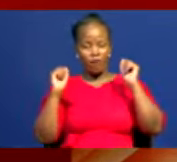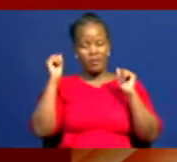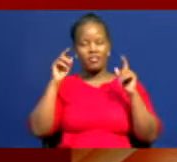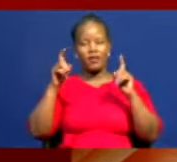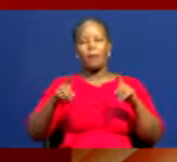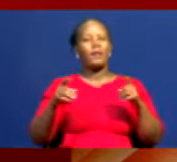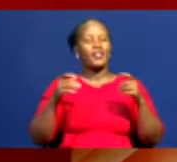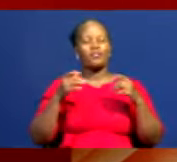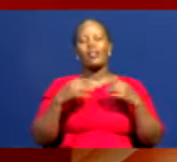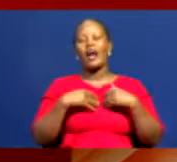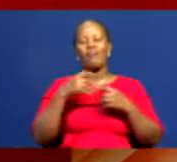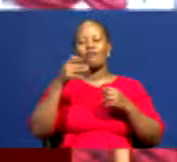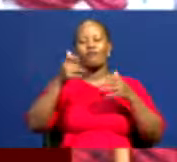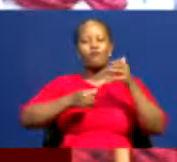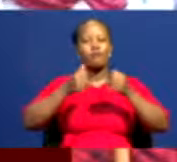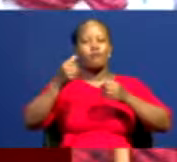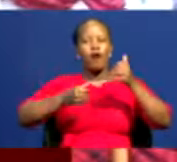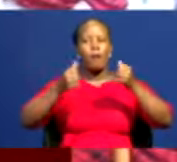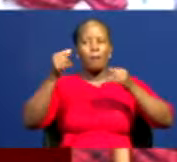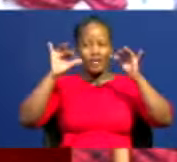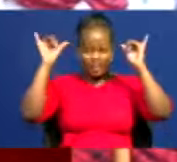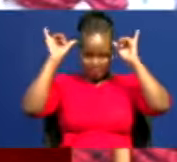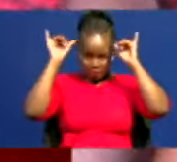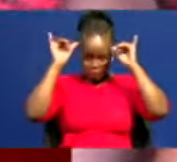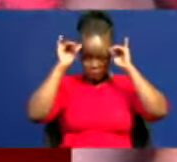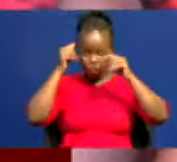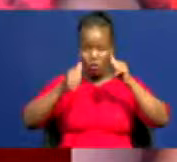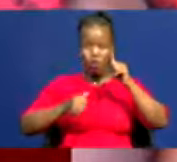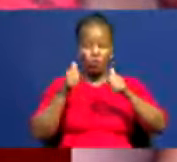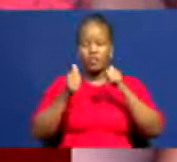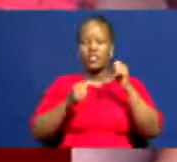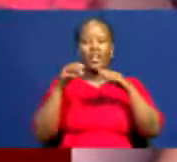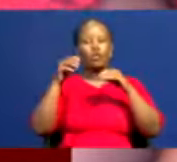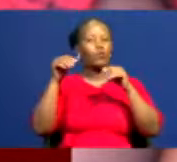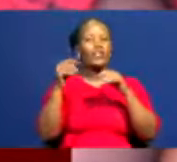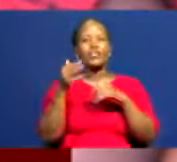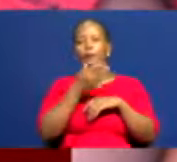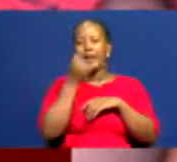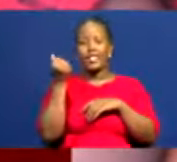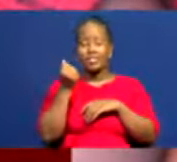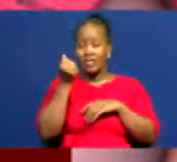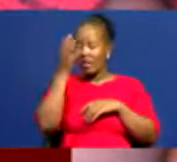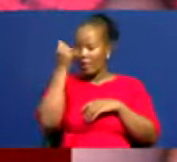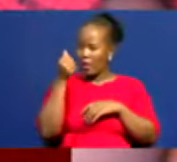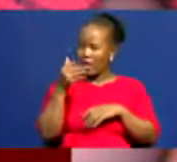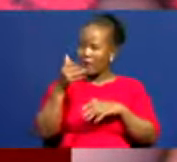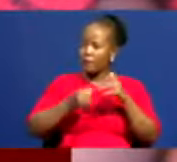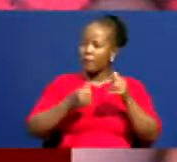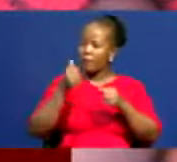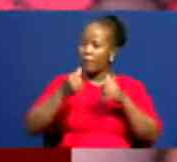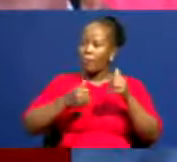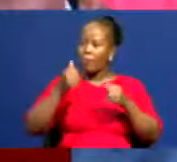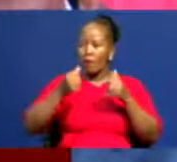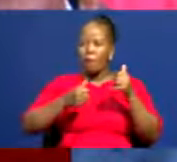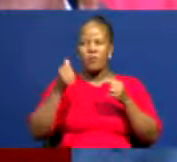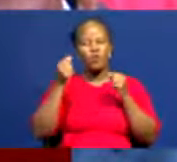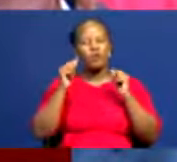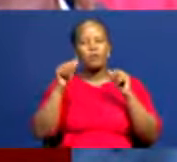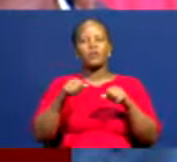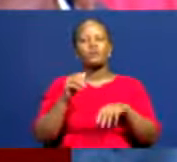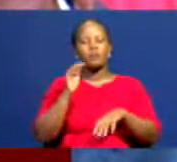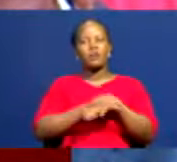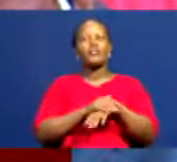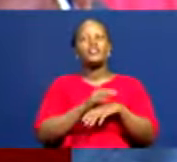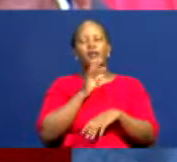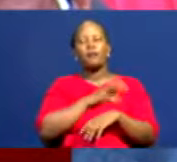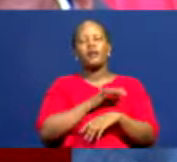wa maziwa ambazo zina thamani ya juu, akisema kuwa maziwa kutoka kwa ng'ombe hao yanaweza kuimarisha lishe bora kwa